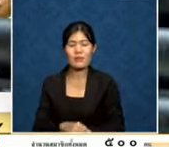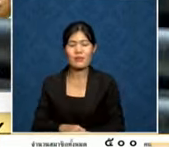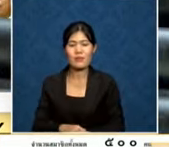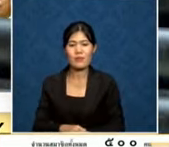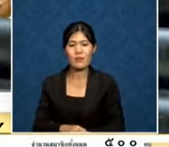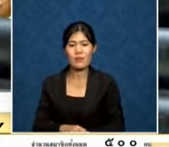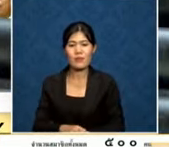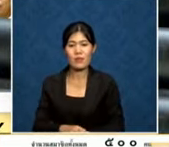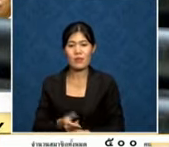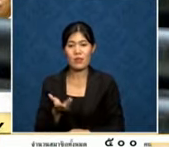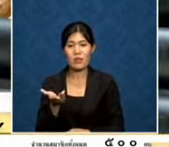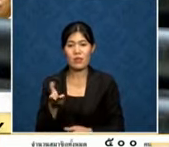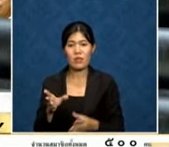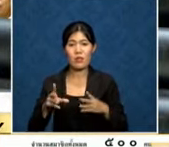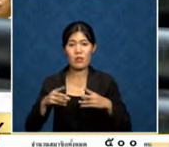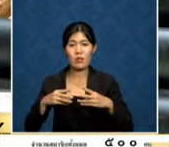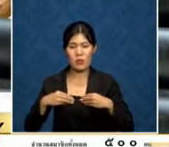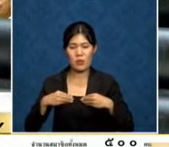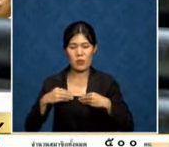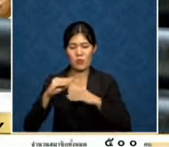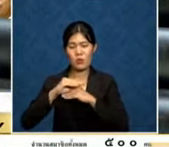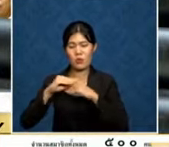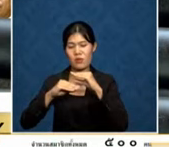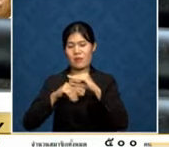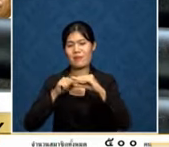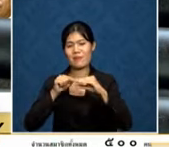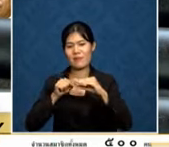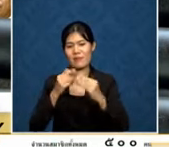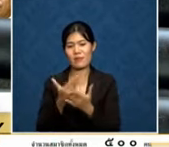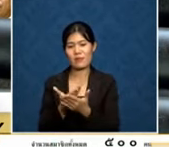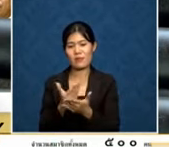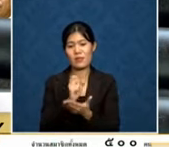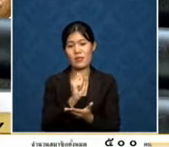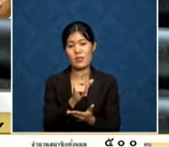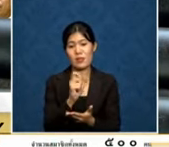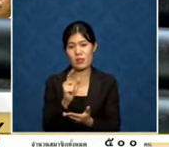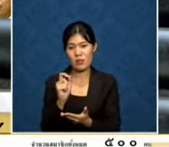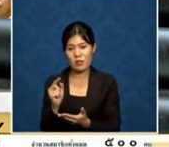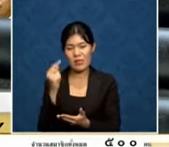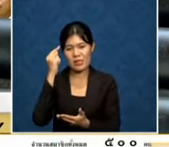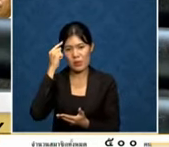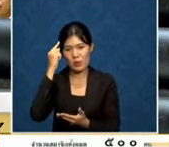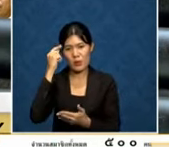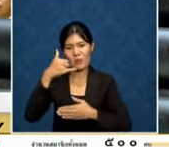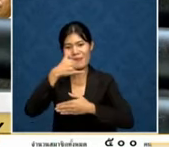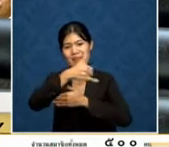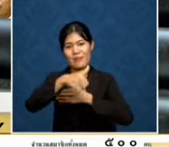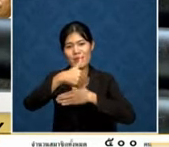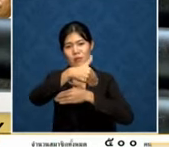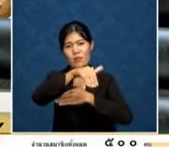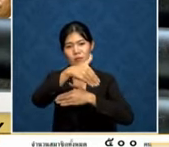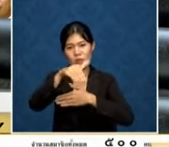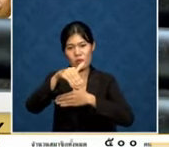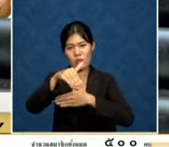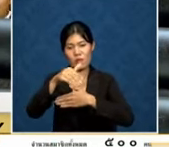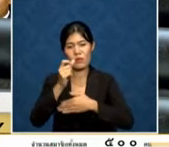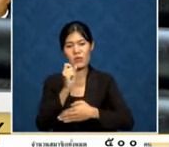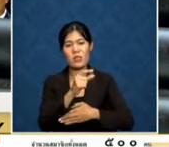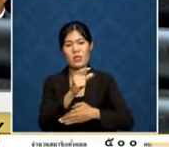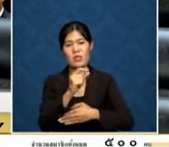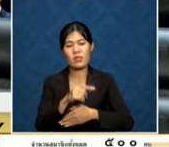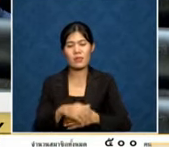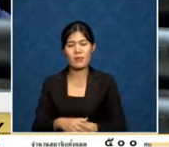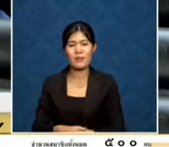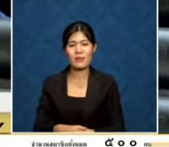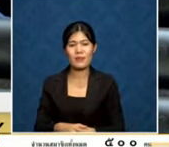ลักษณะเช่นนี้ทุกๆบาตรที่ออกไปจะมีการรั่วไหลลไปต่างประเทศไม่ได้เกิดพายุ